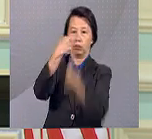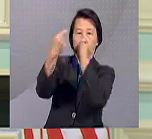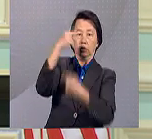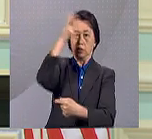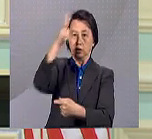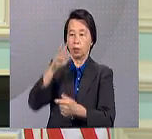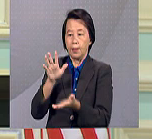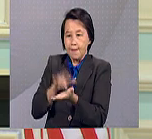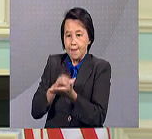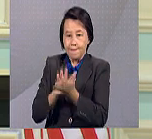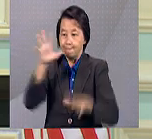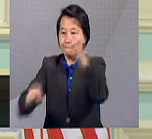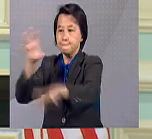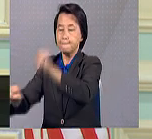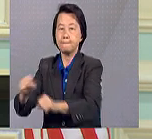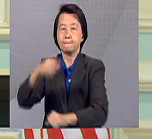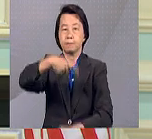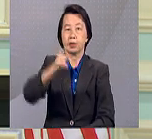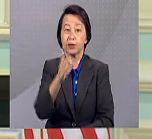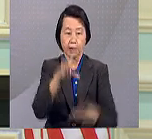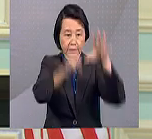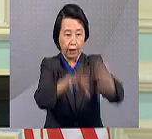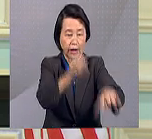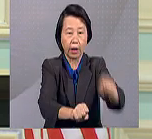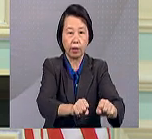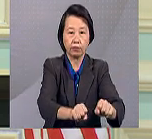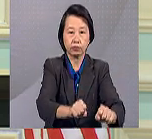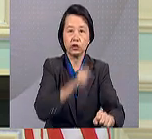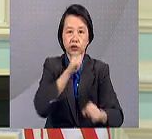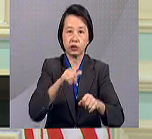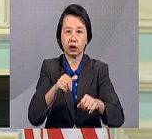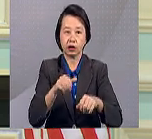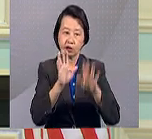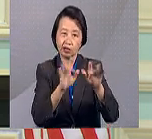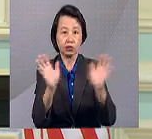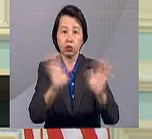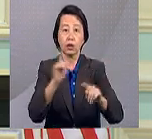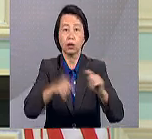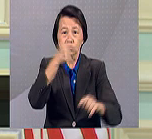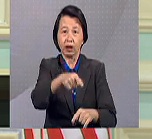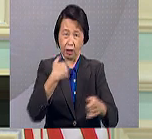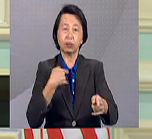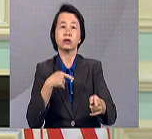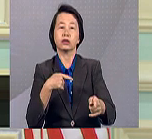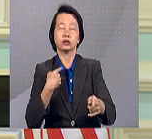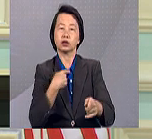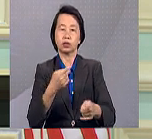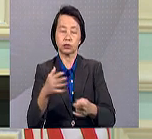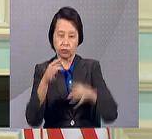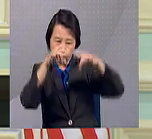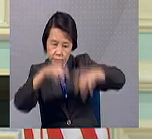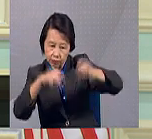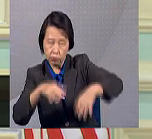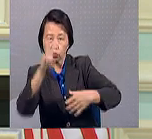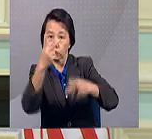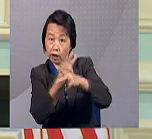ambil kesempatan serbu mereka di PKPD, tangkap mereka. Tidak berlaku seperti itu. Kerana mereka memang dah ada di situ. Kita saring mereka